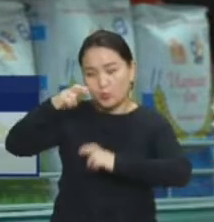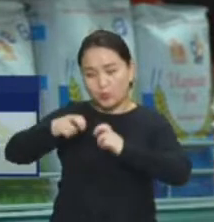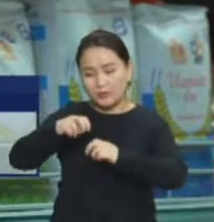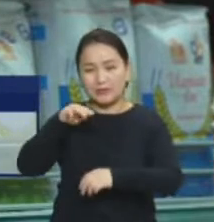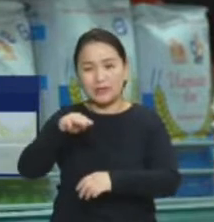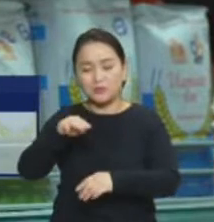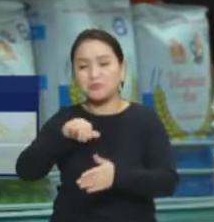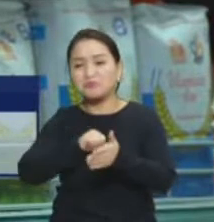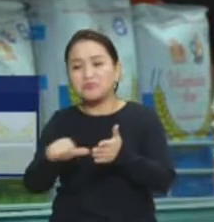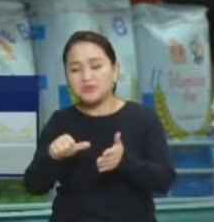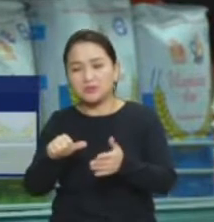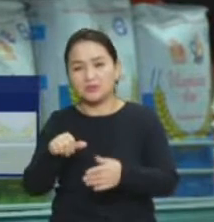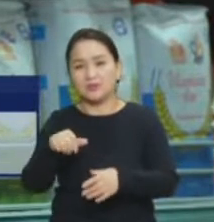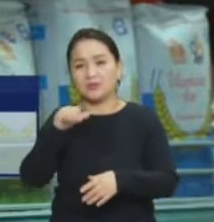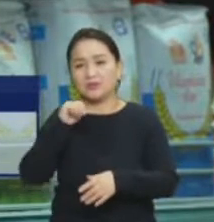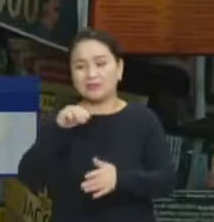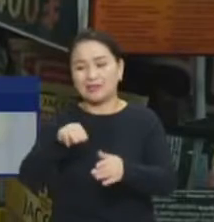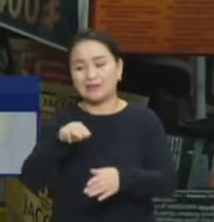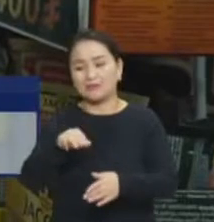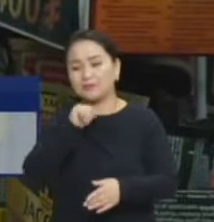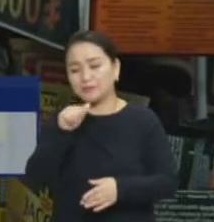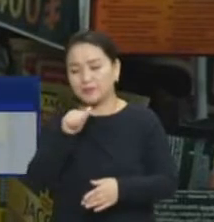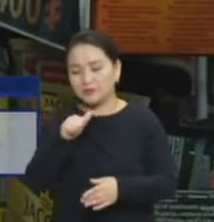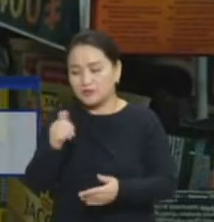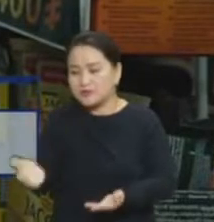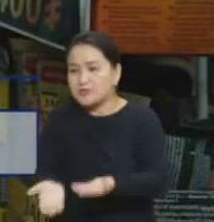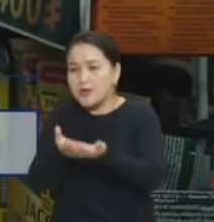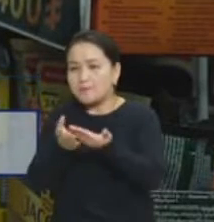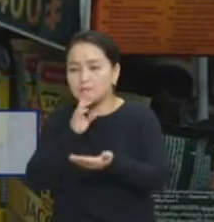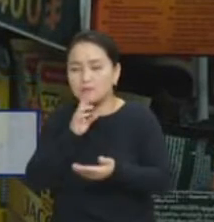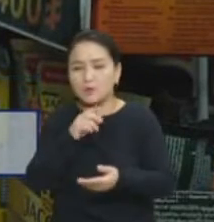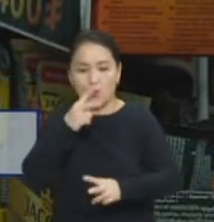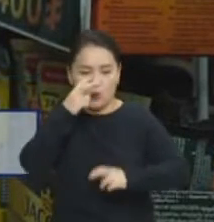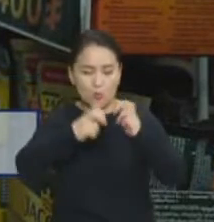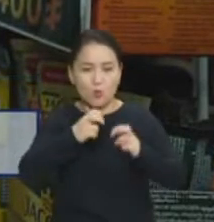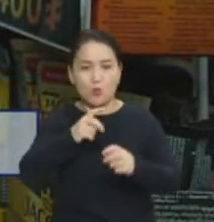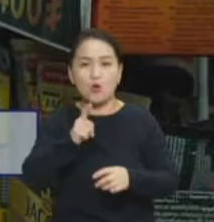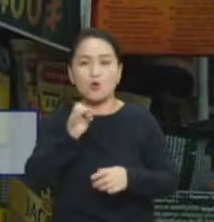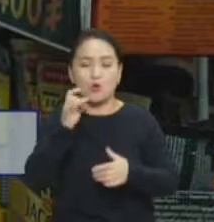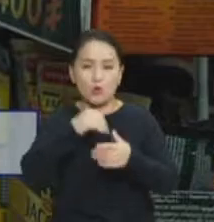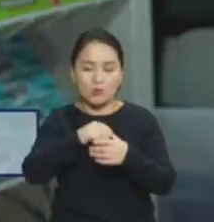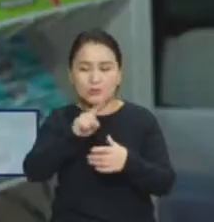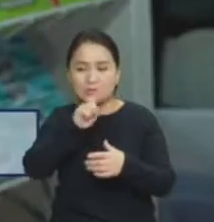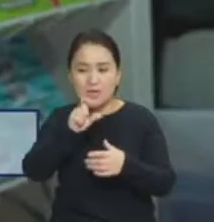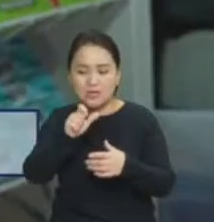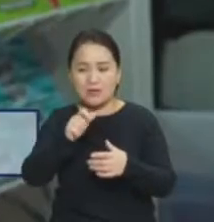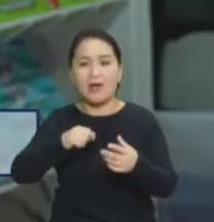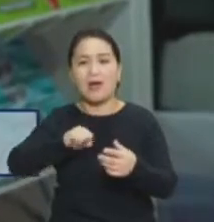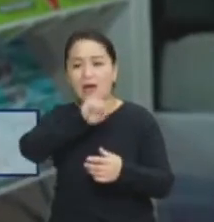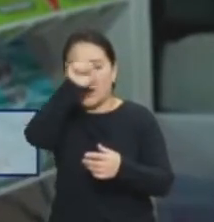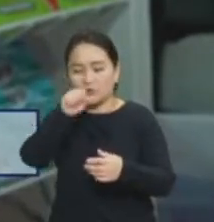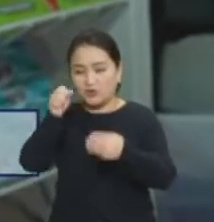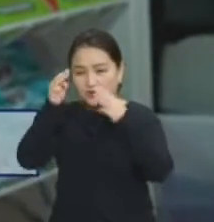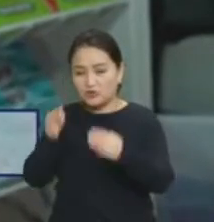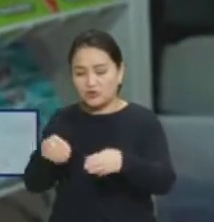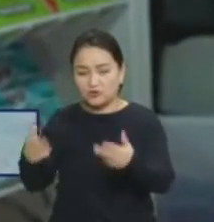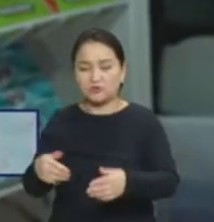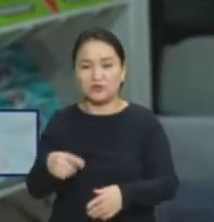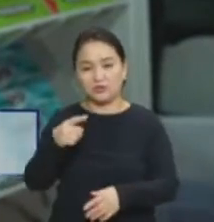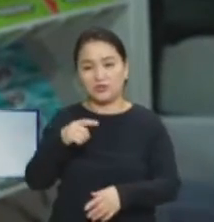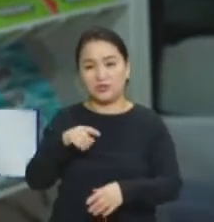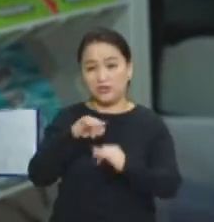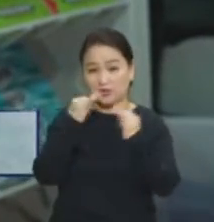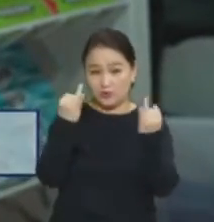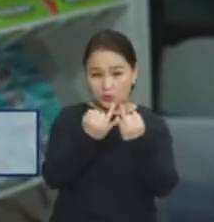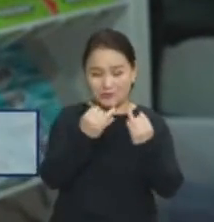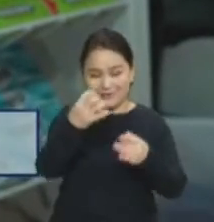дэмжих, хамгаалалт хийж өгөх, үйлдвэрийн хөрөнгө оруулалтуудыг дэмжсэн зээлийн асуудлуудыг шийдвэрлэх, эрх зүйн орчныг бүрдүүлэх зөвлөмжүүдийг улсын хурал